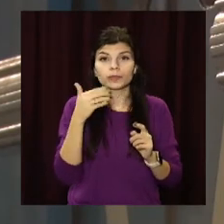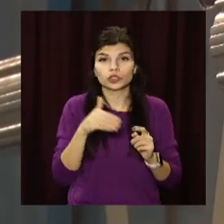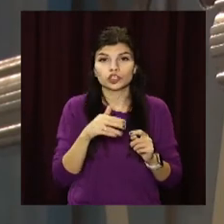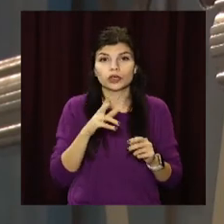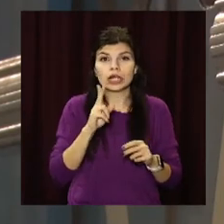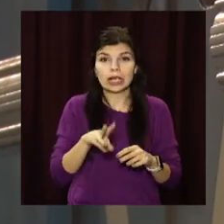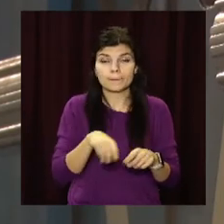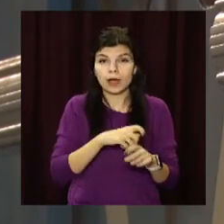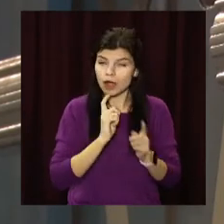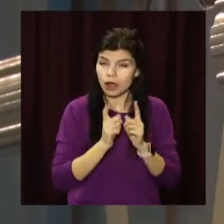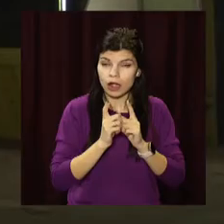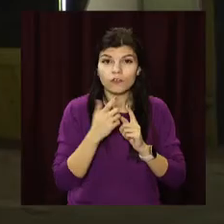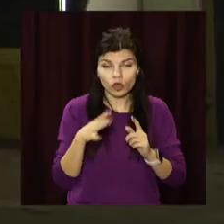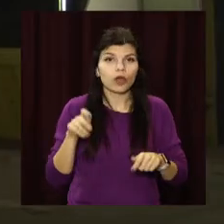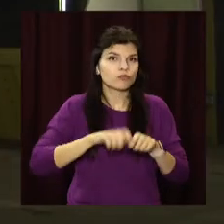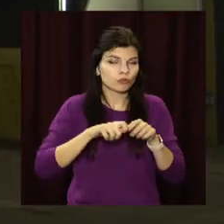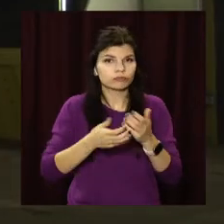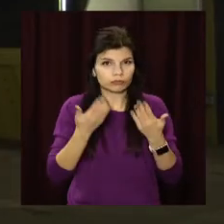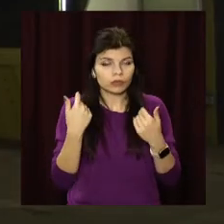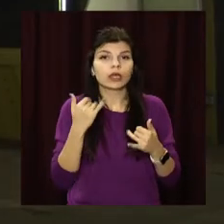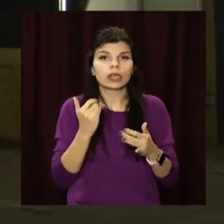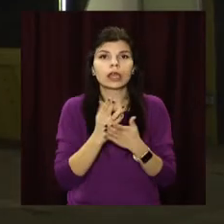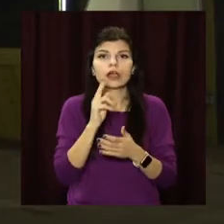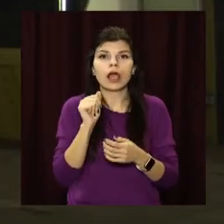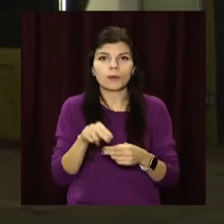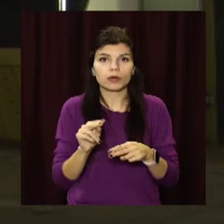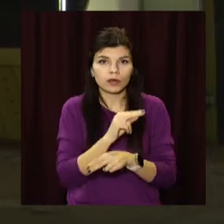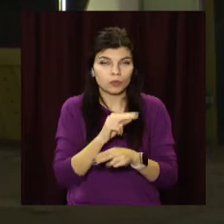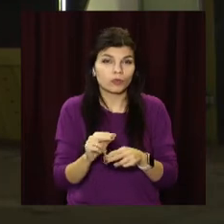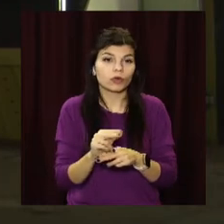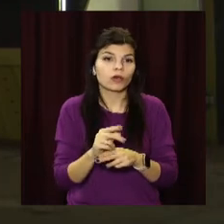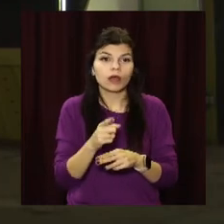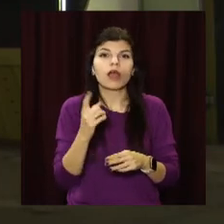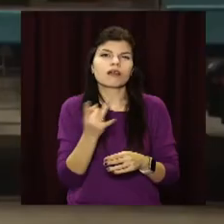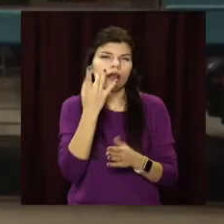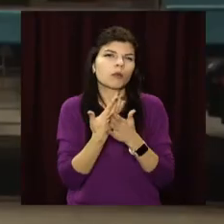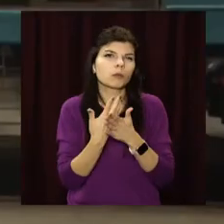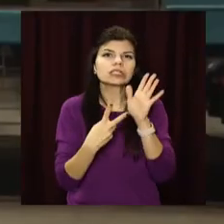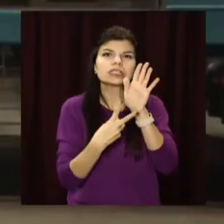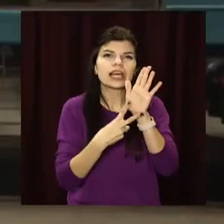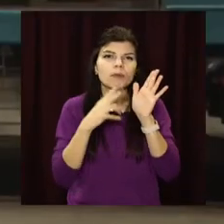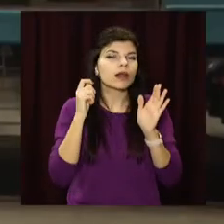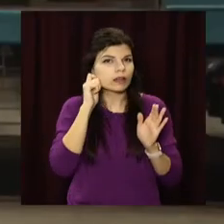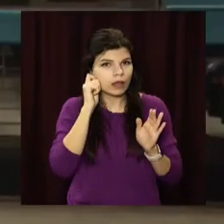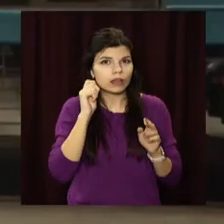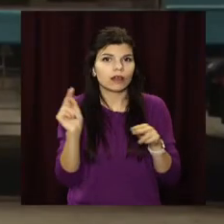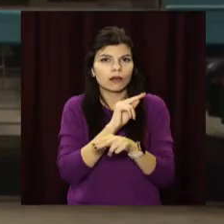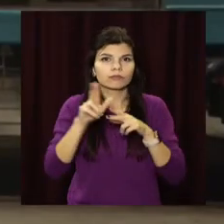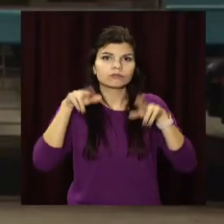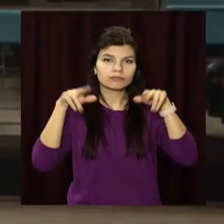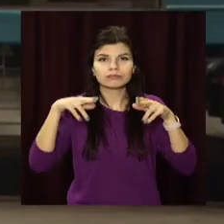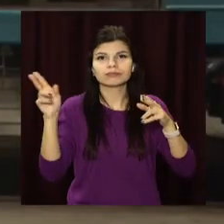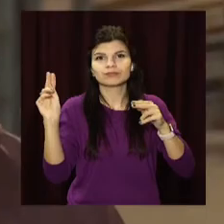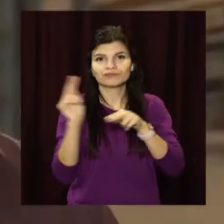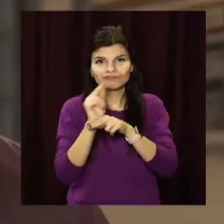у вагонів Дніпровського метро обов'язковий капремонт. В середньому це відбувається раз на 7 років, пояснює заступник головного інженера підземки